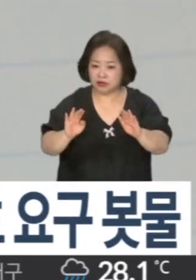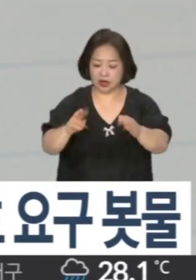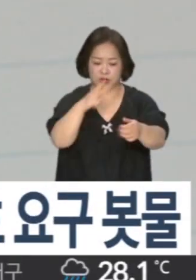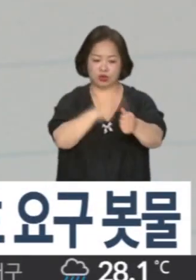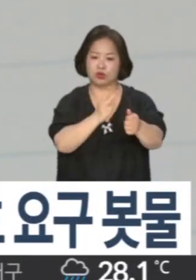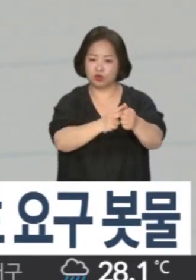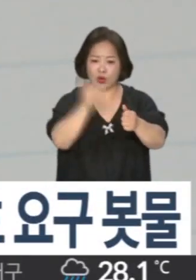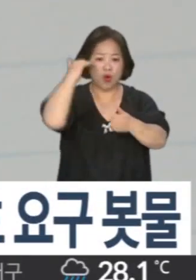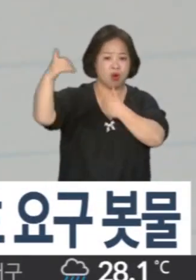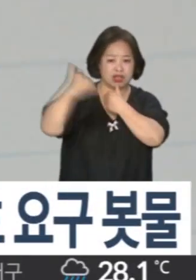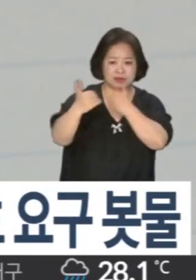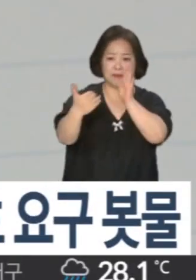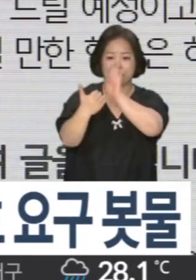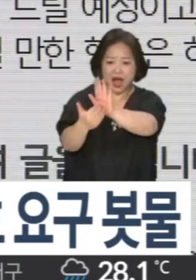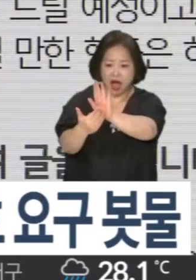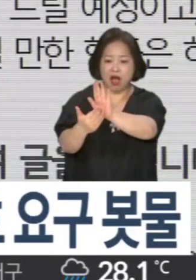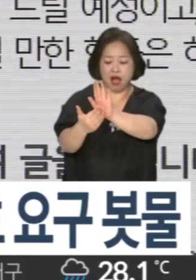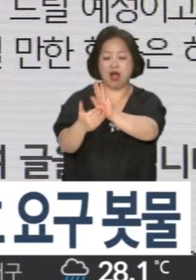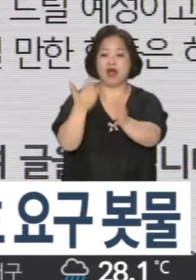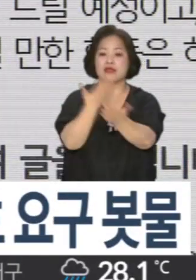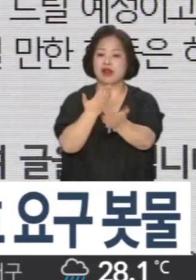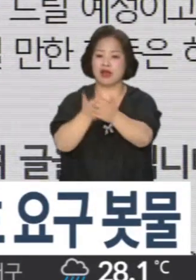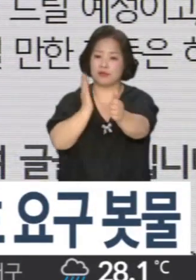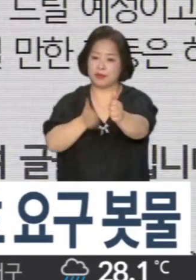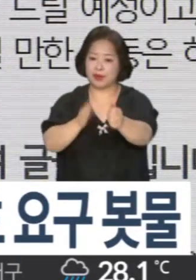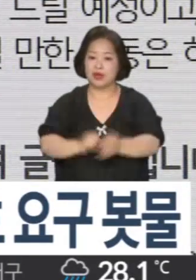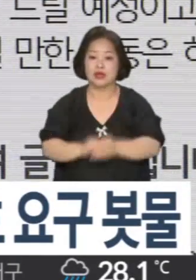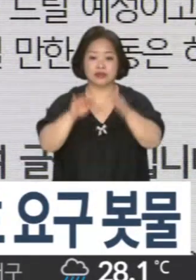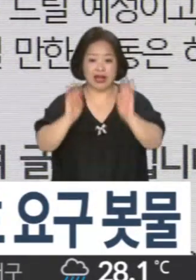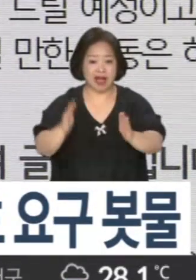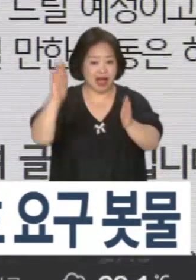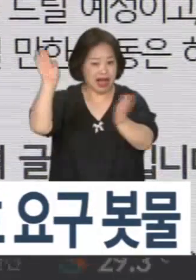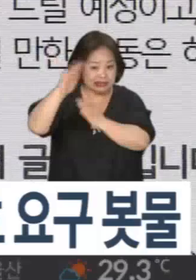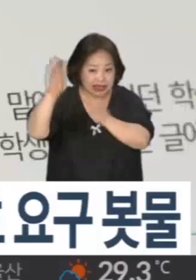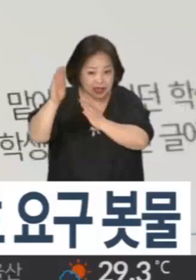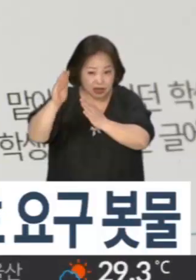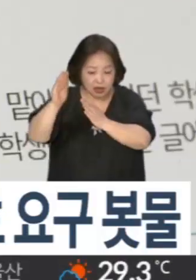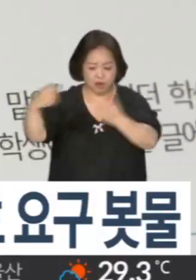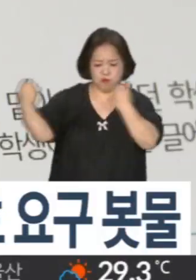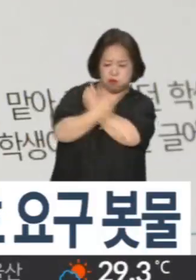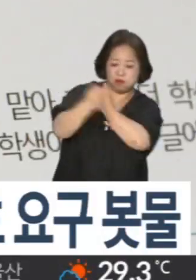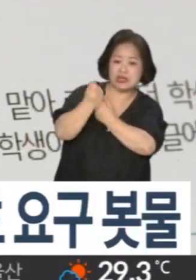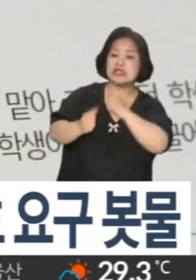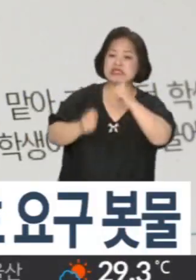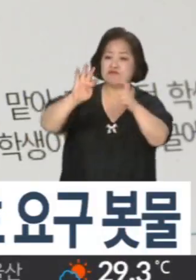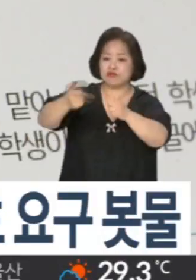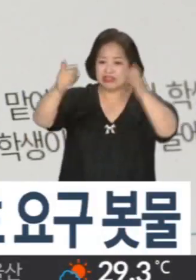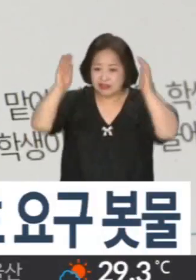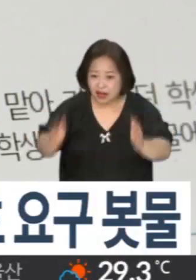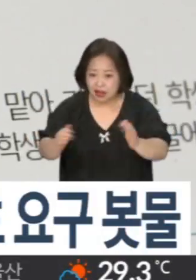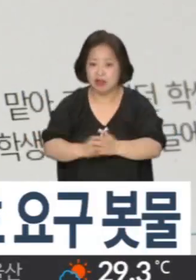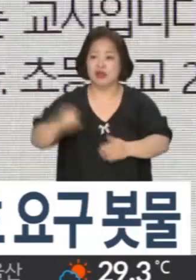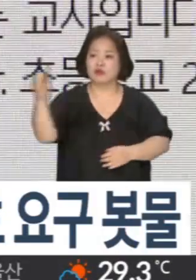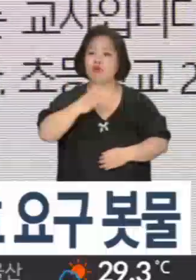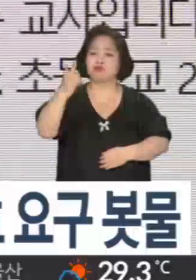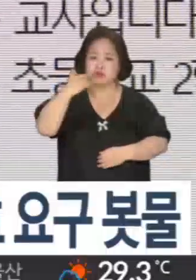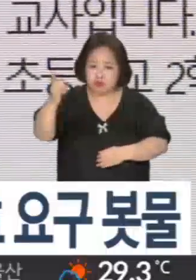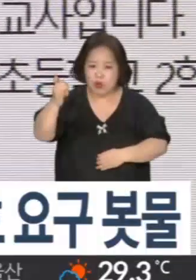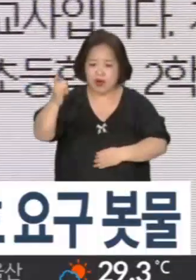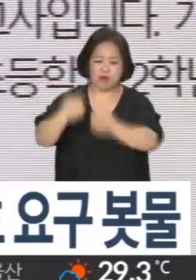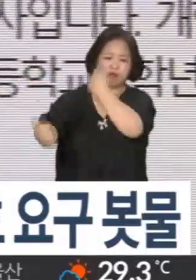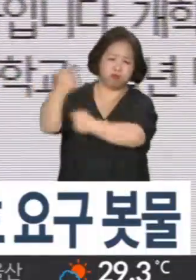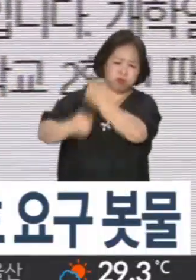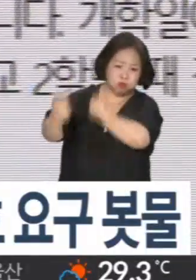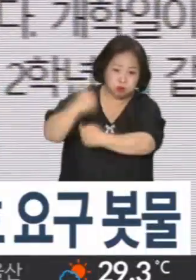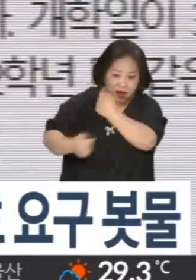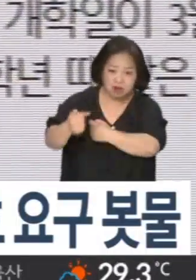커지고 있습니다. 교사노조 홈페이지에는 학생에게 10분간 폭행당했다, 학부모의 전화 민원이 계속된다는 등